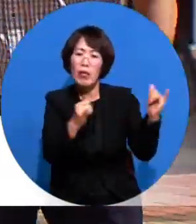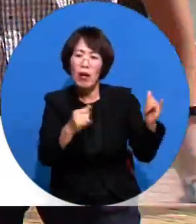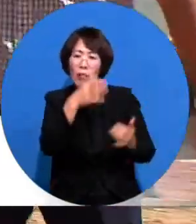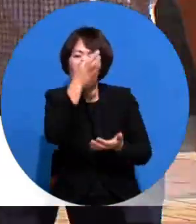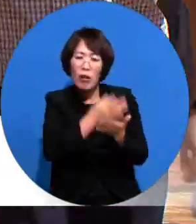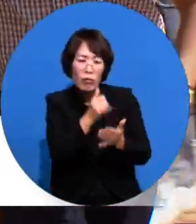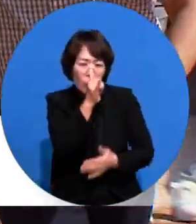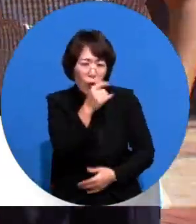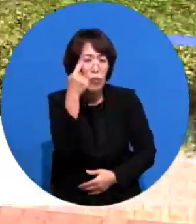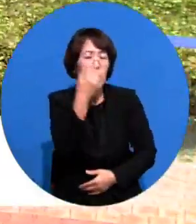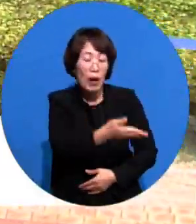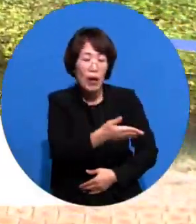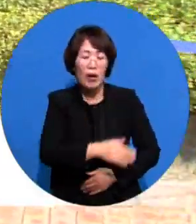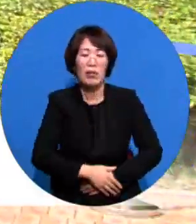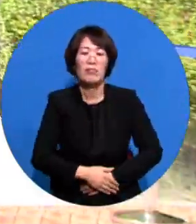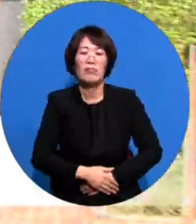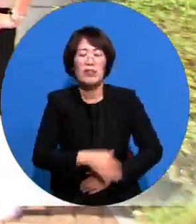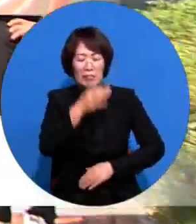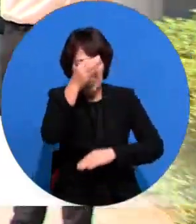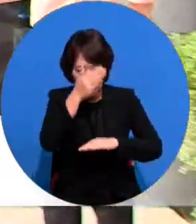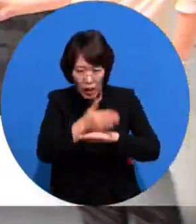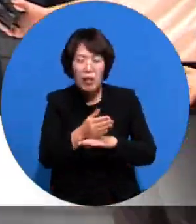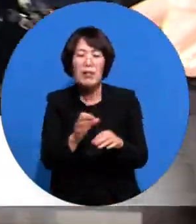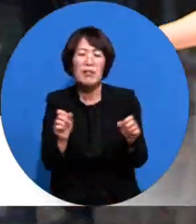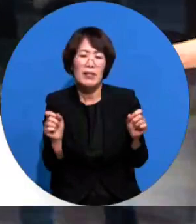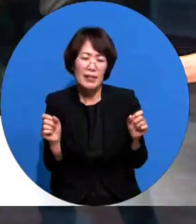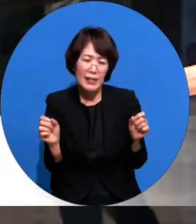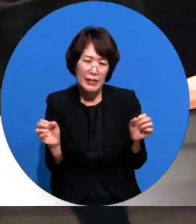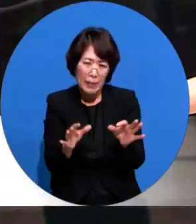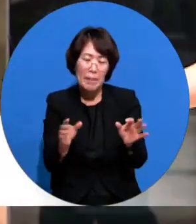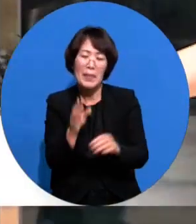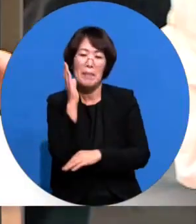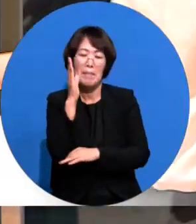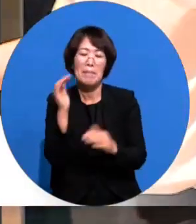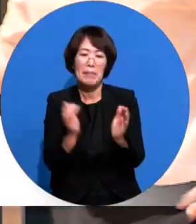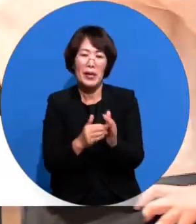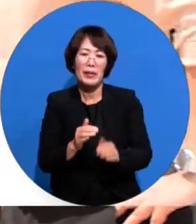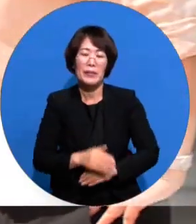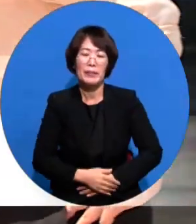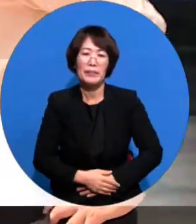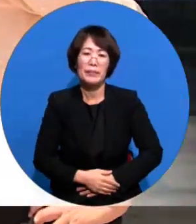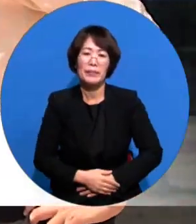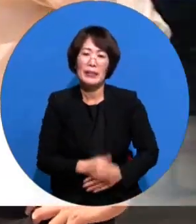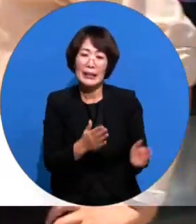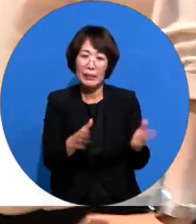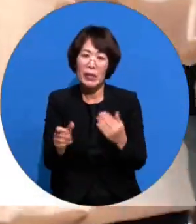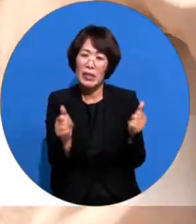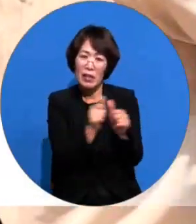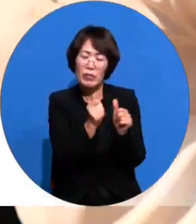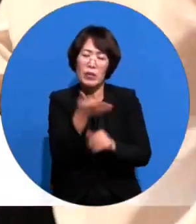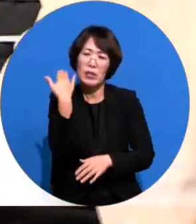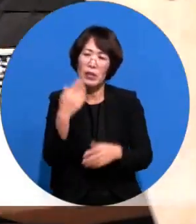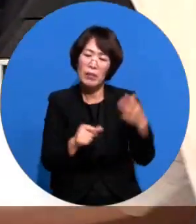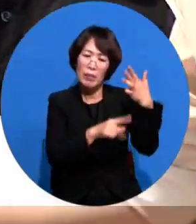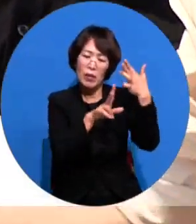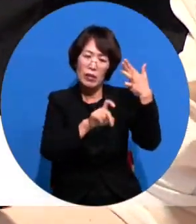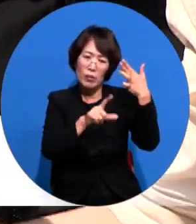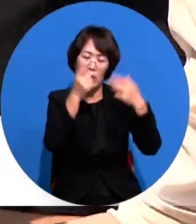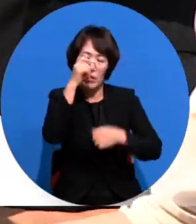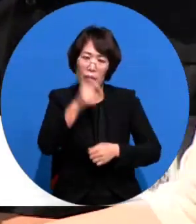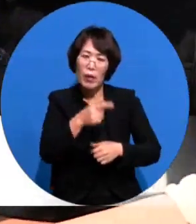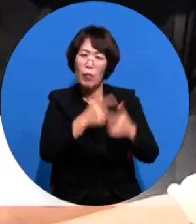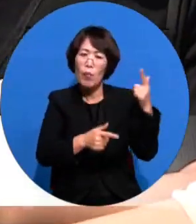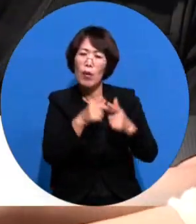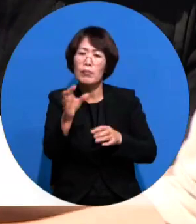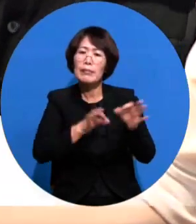미안하지 않느냐는 취재진의 질문에 죄송합니다라고만 짧게 답했습니다. 한편 이 남성은 지난 15일 새벽 목포의